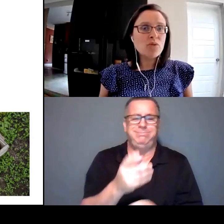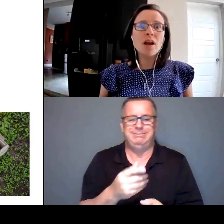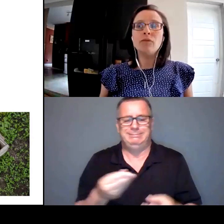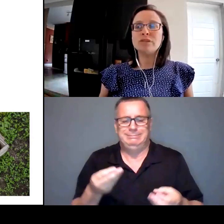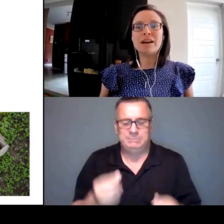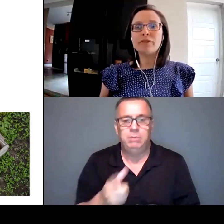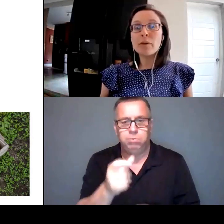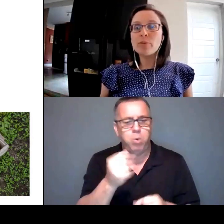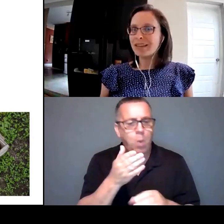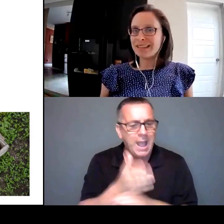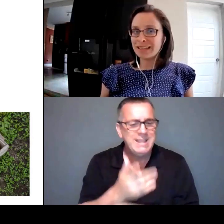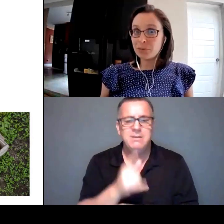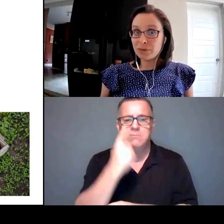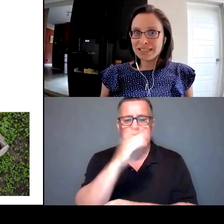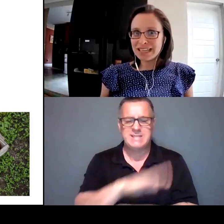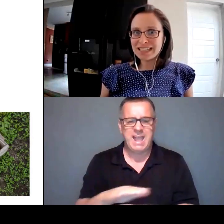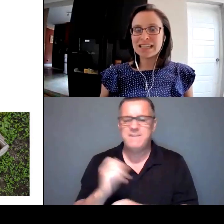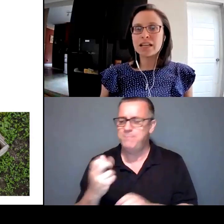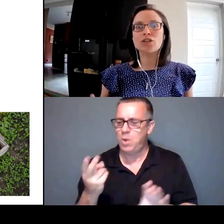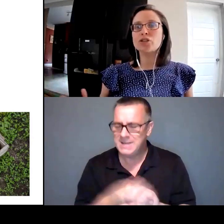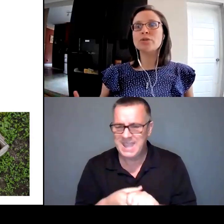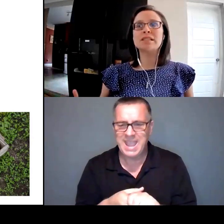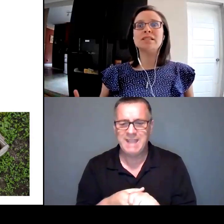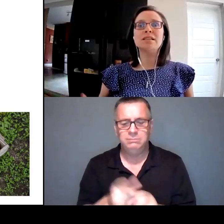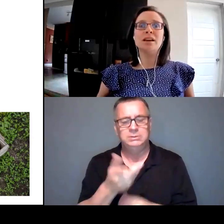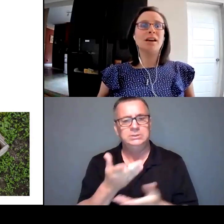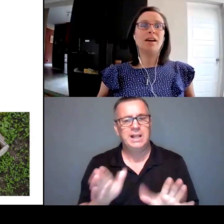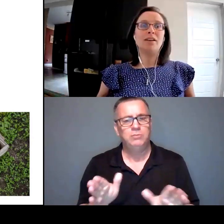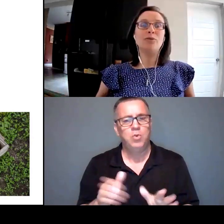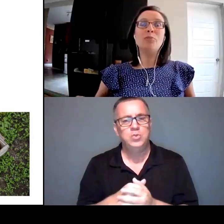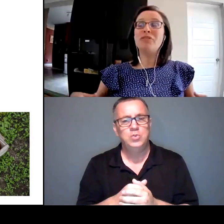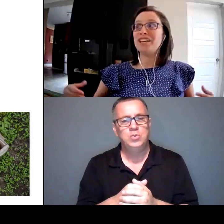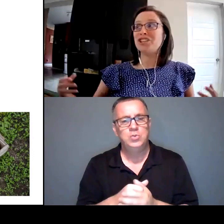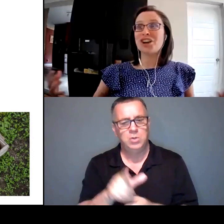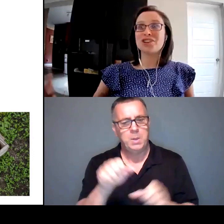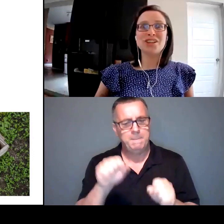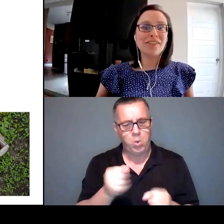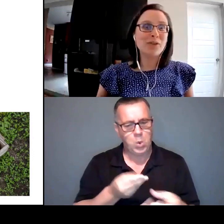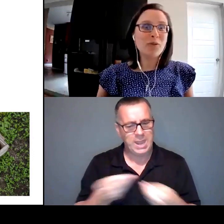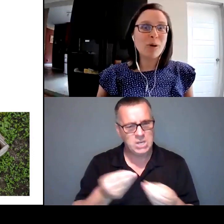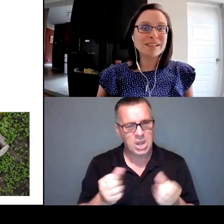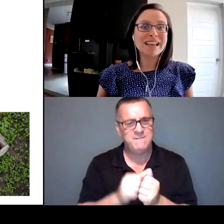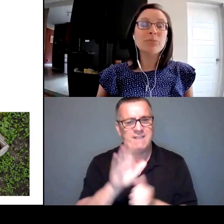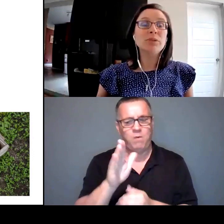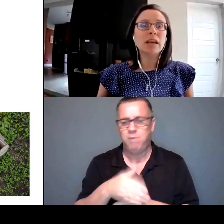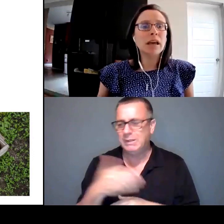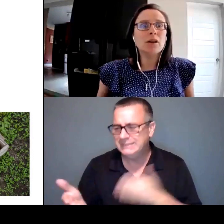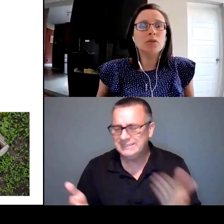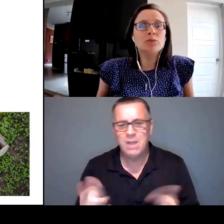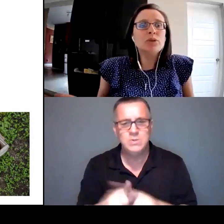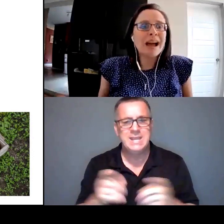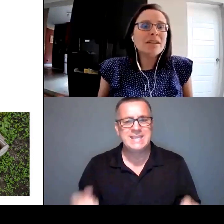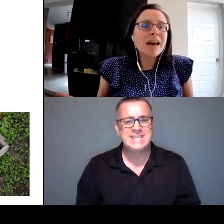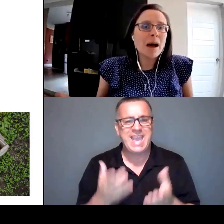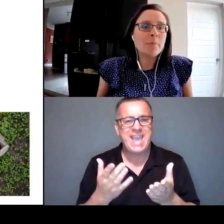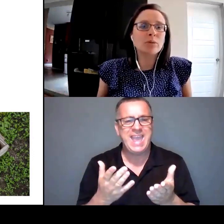accessible pour vous. Vos enfants peuvent être impliqués. C'est quelque chose qui Vous pouvez échanger avec vos voisins puis créer une